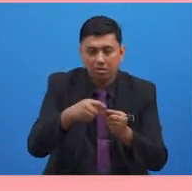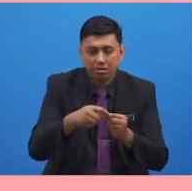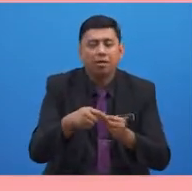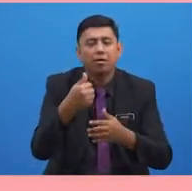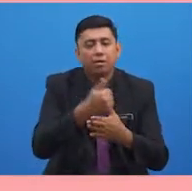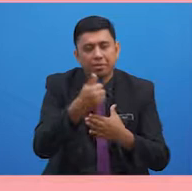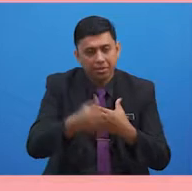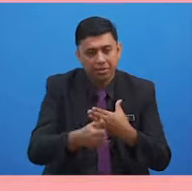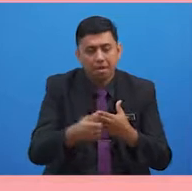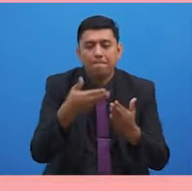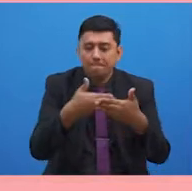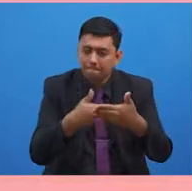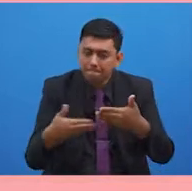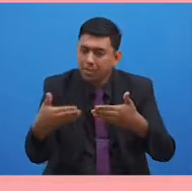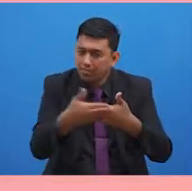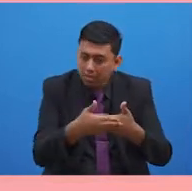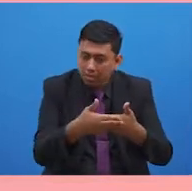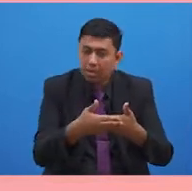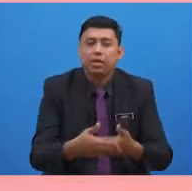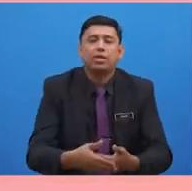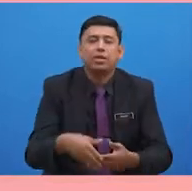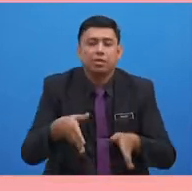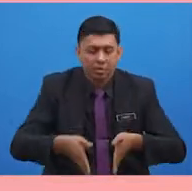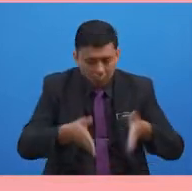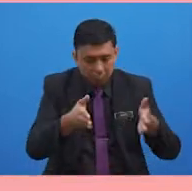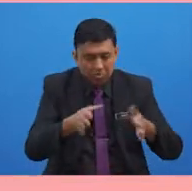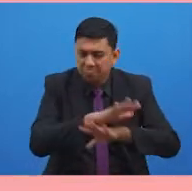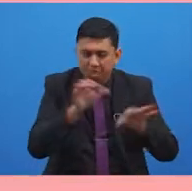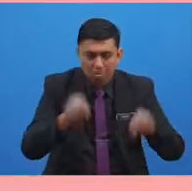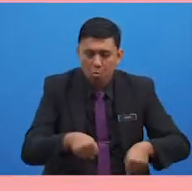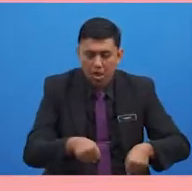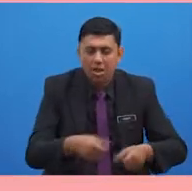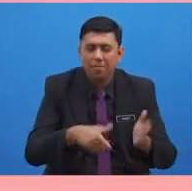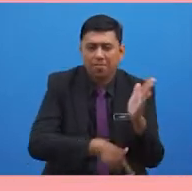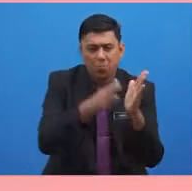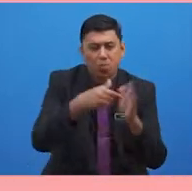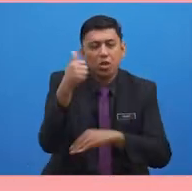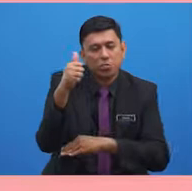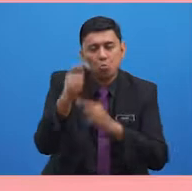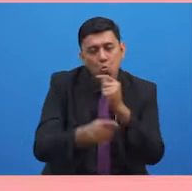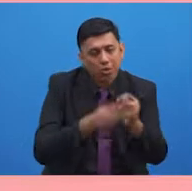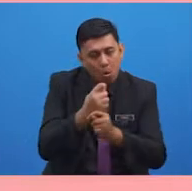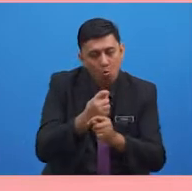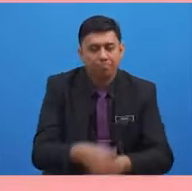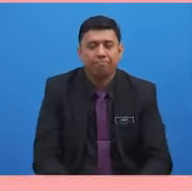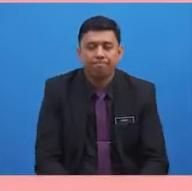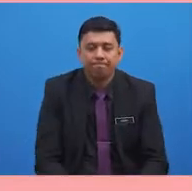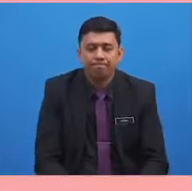akhir penyempadanan dijalankan dan tidak boleh lebih daripada 10